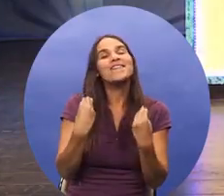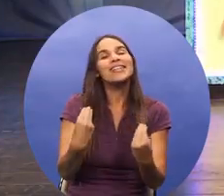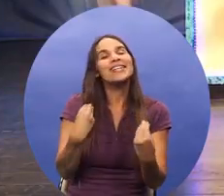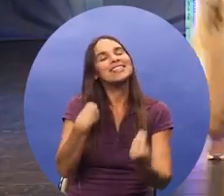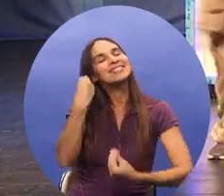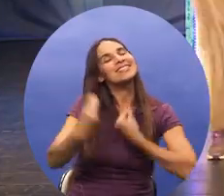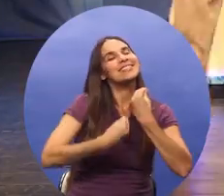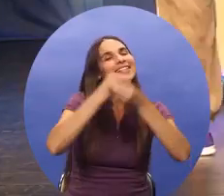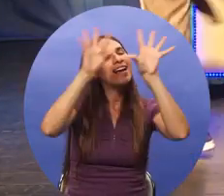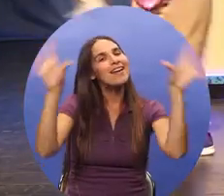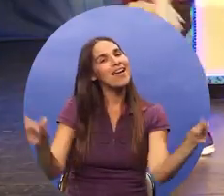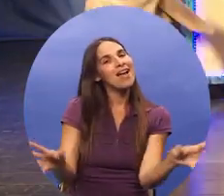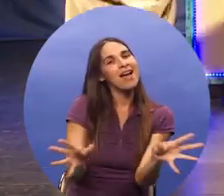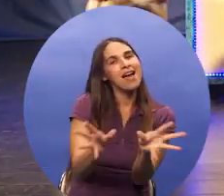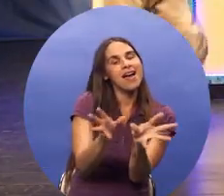של משחק.